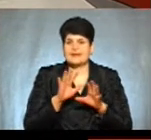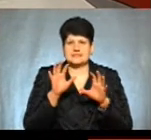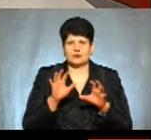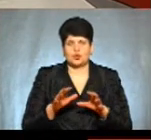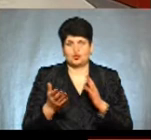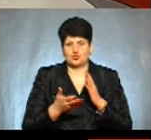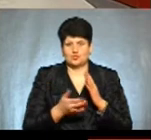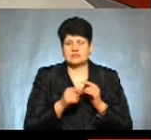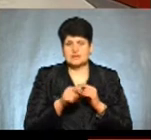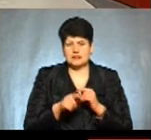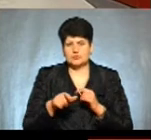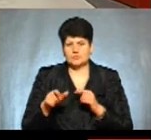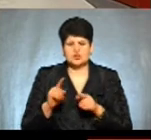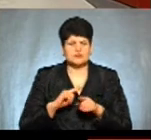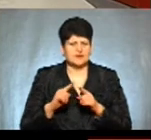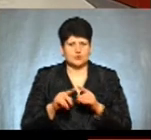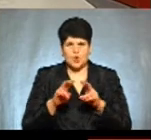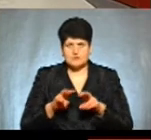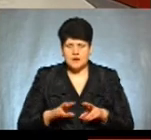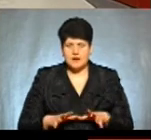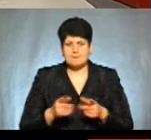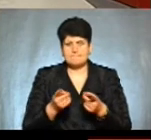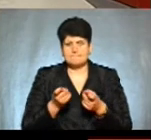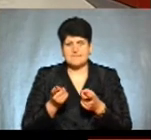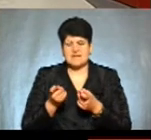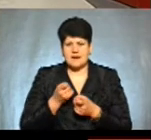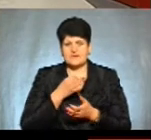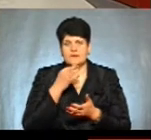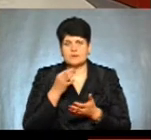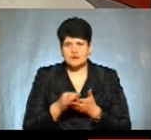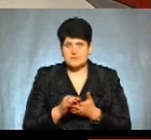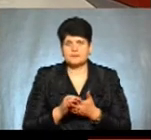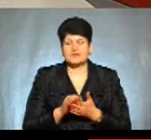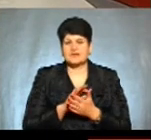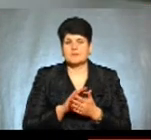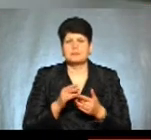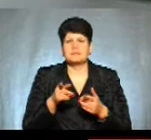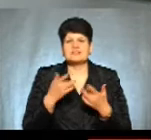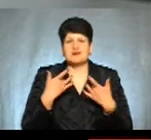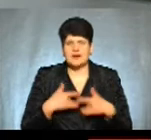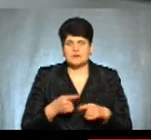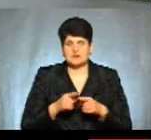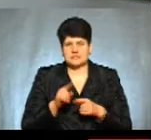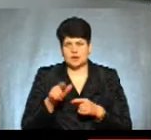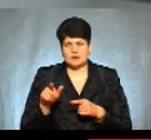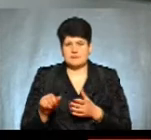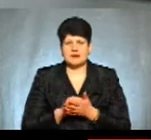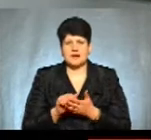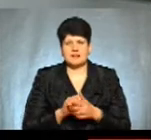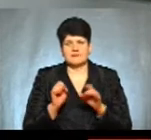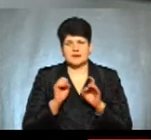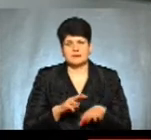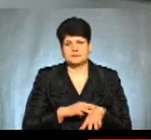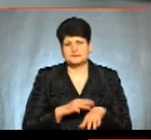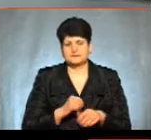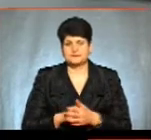рубку. З такими ми дуже швиденько збираємося, ми, звичайно, притягуємо до відповідальності, звичайно, ми звільняємо таких людей і, звичайно, матеріали передаємо